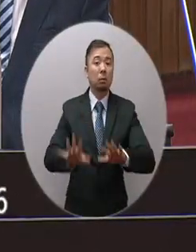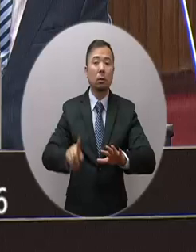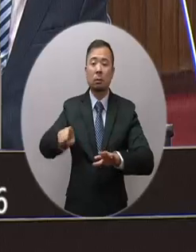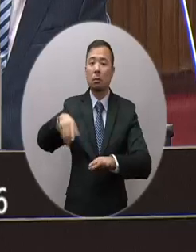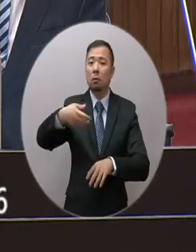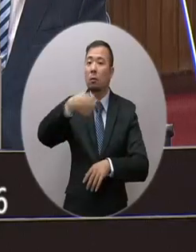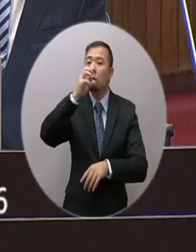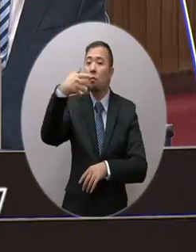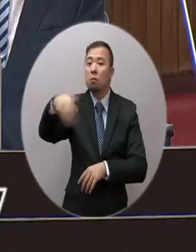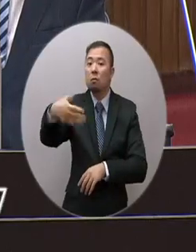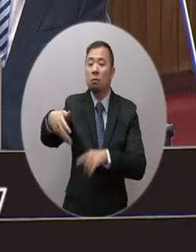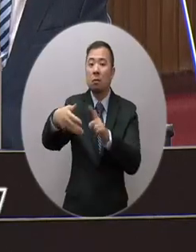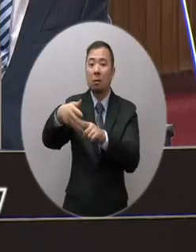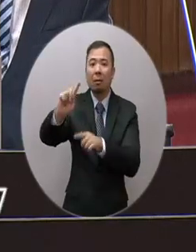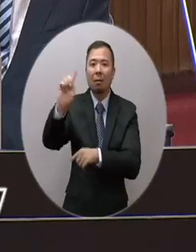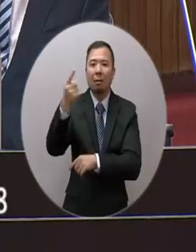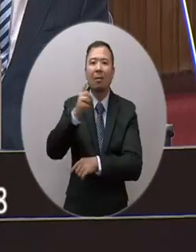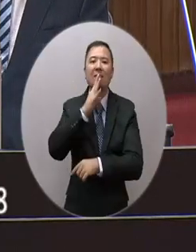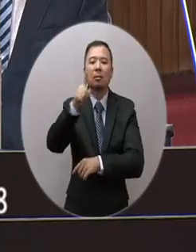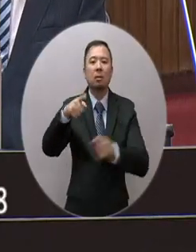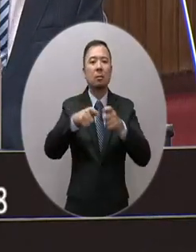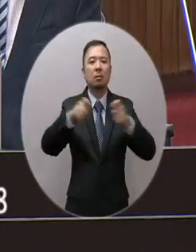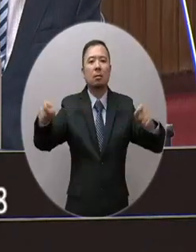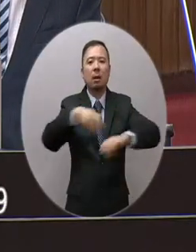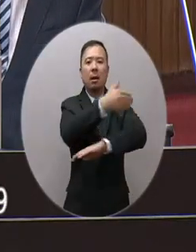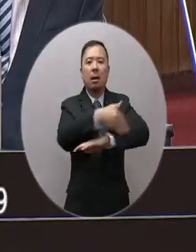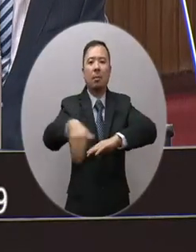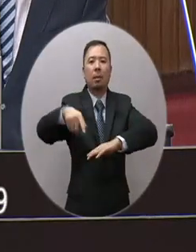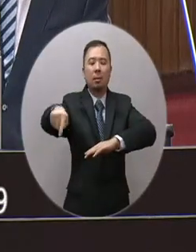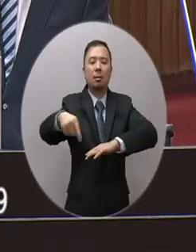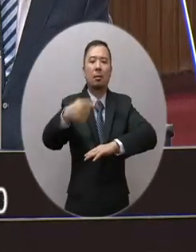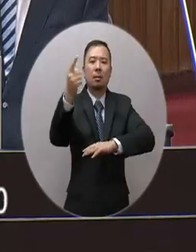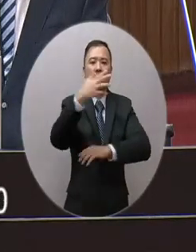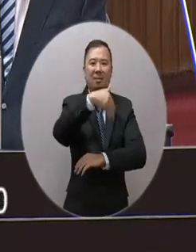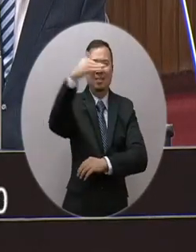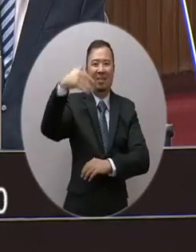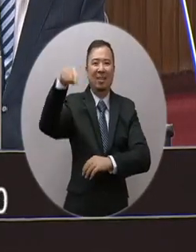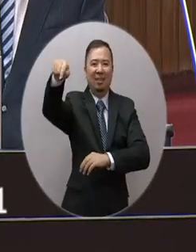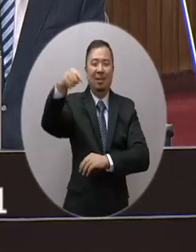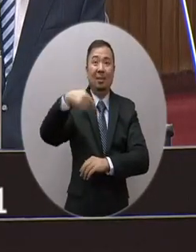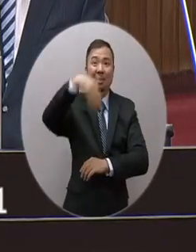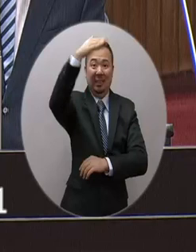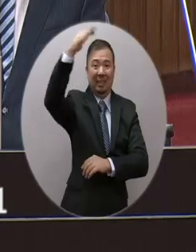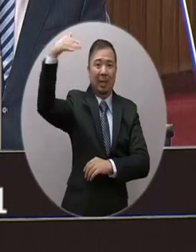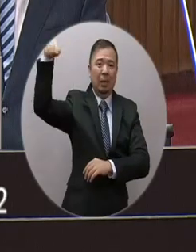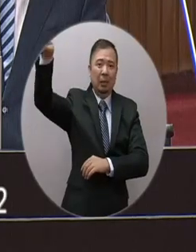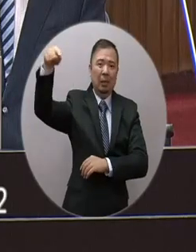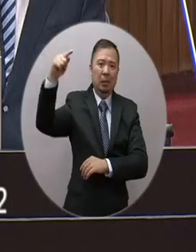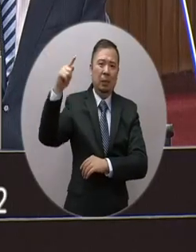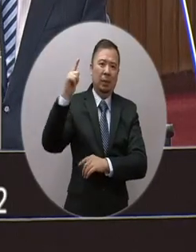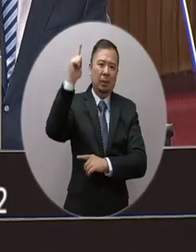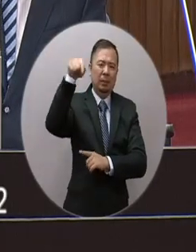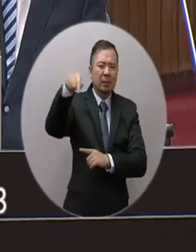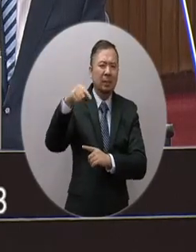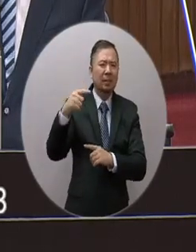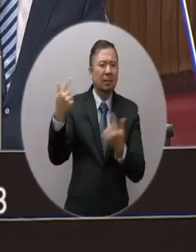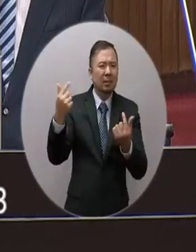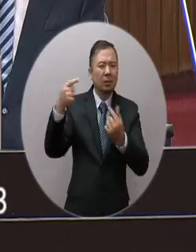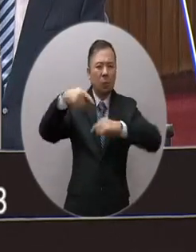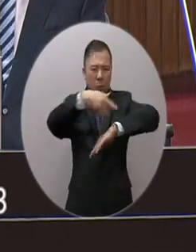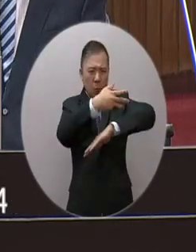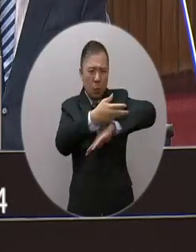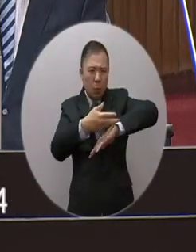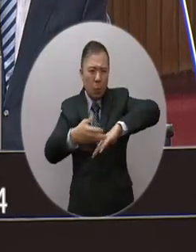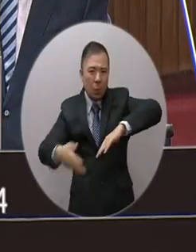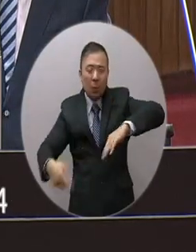水是长滨乡非常有名的金刚山山脉所留下来的，非常接近矿泉水，比矿泉水品